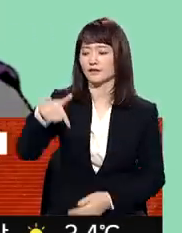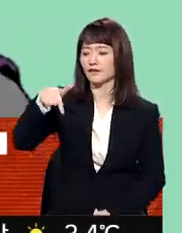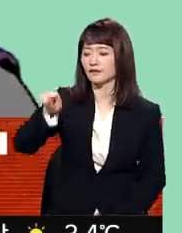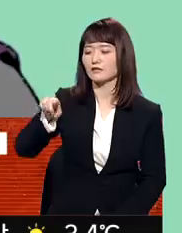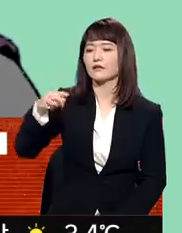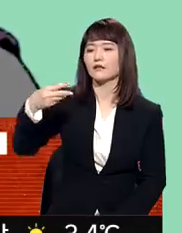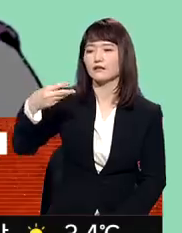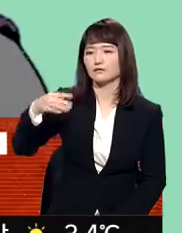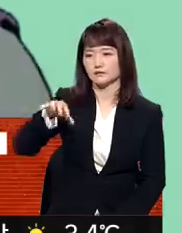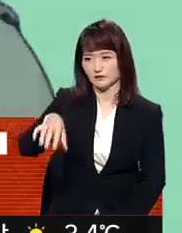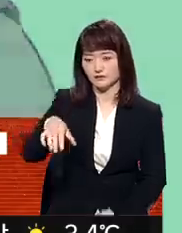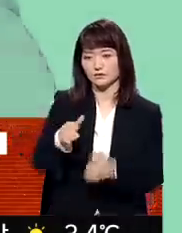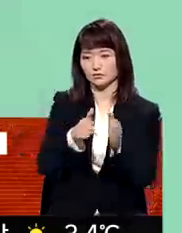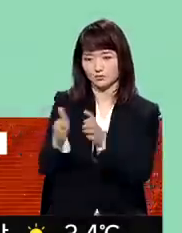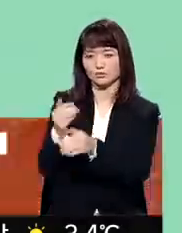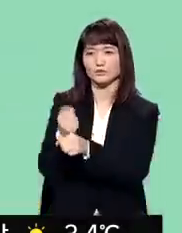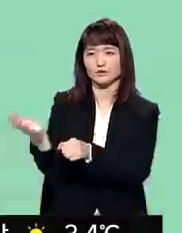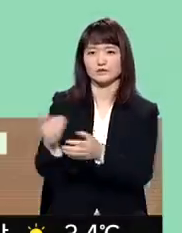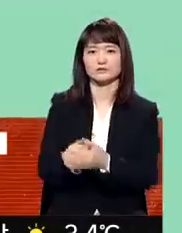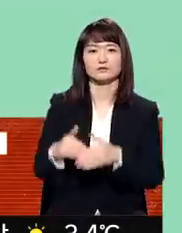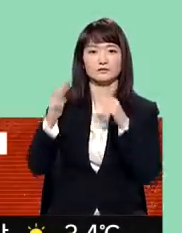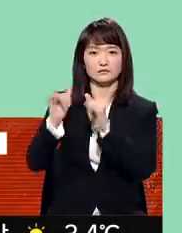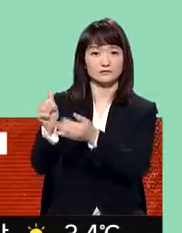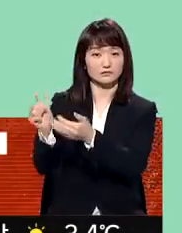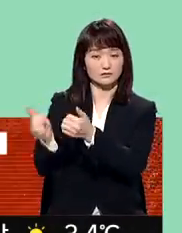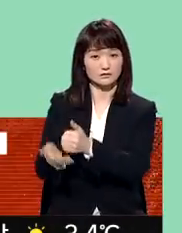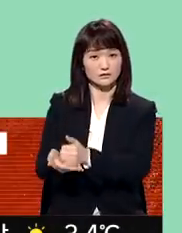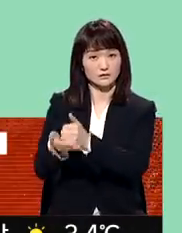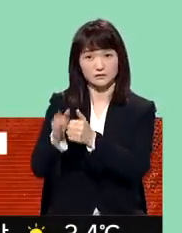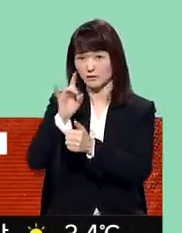하는 거 아니라면서 안방을 내놓으라고 하셨답니다